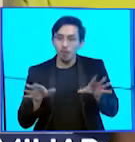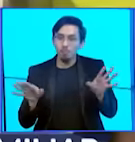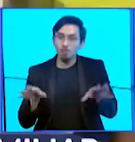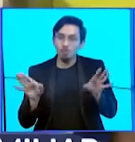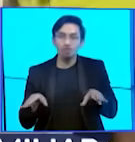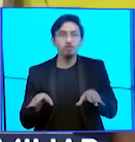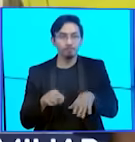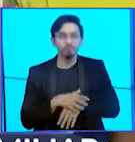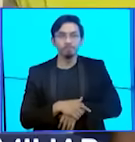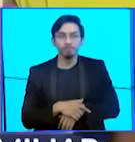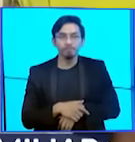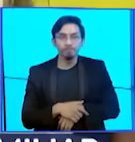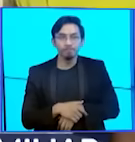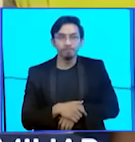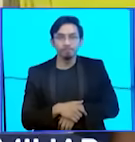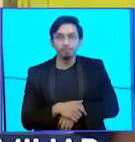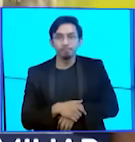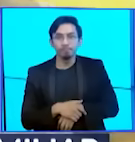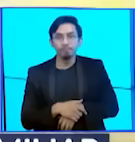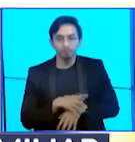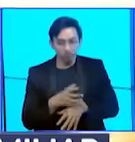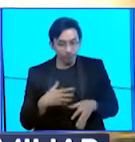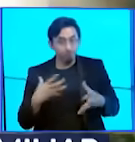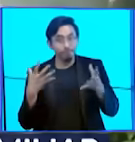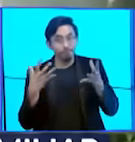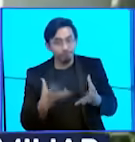Pembeli rela mengeluarkan uang miliaran rupiah demi membeli jaguar,